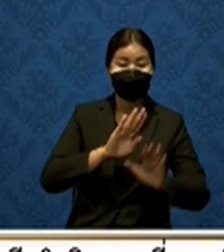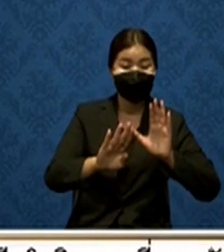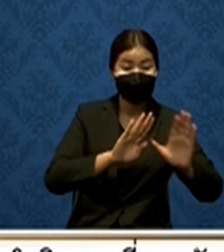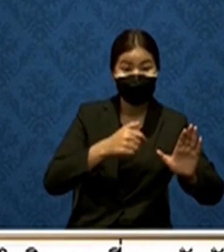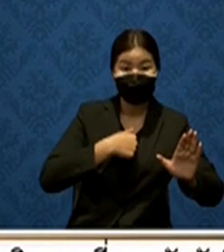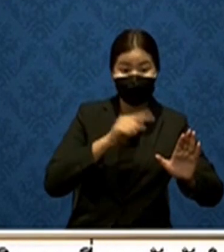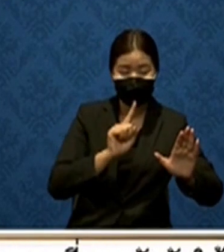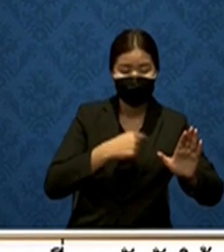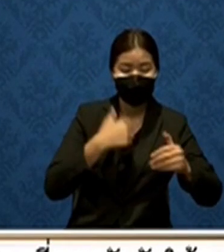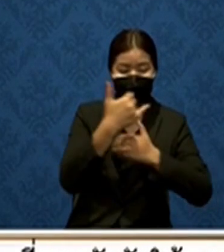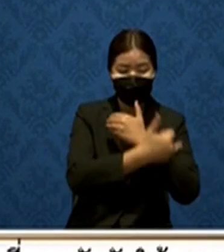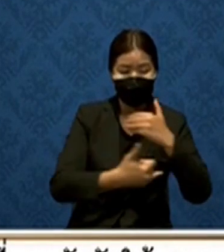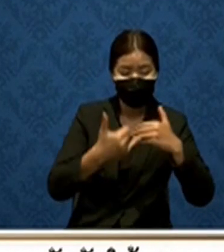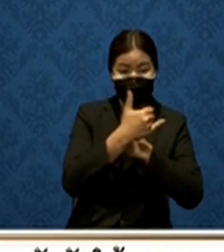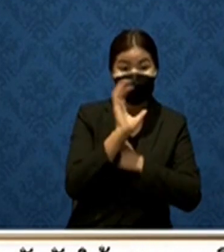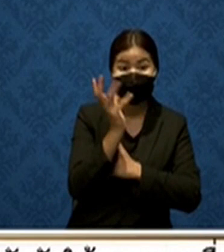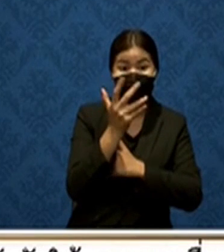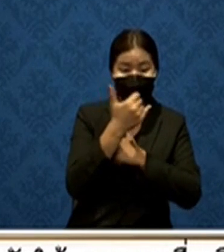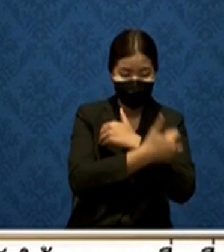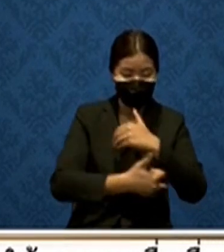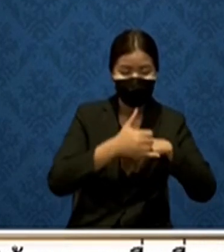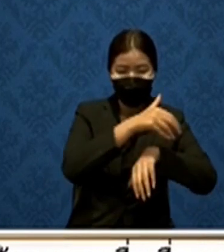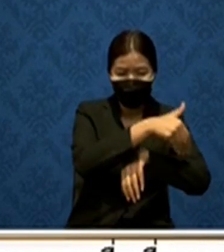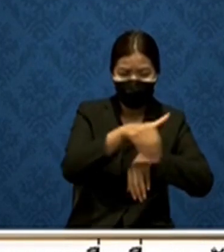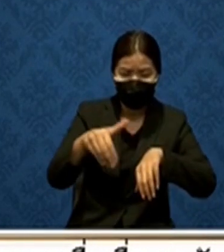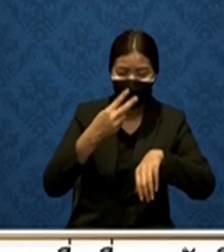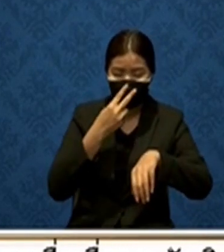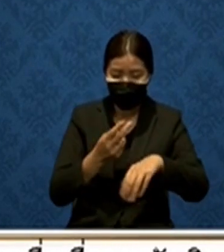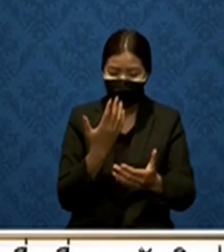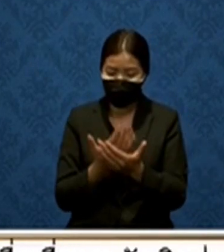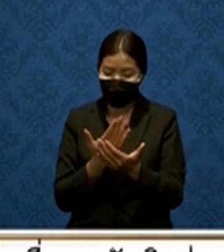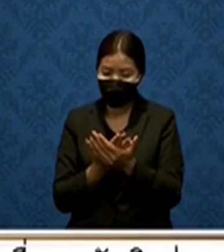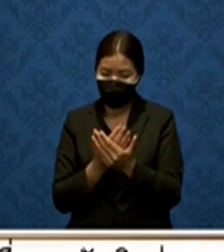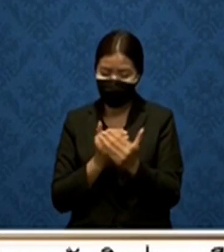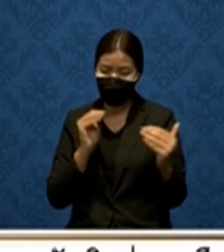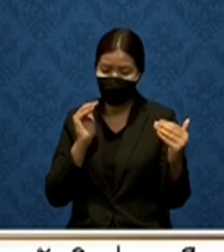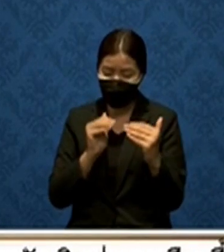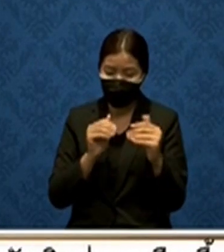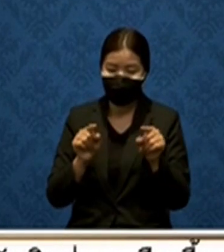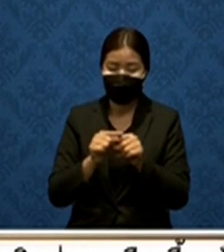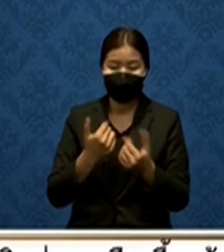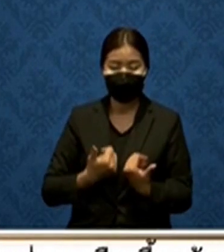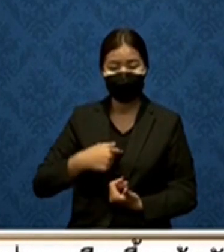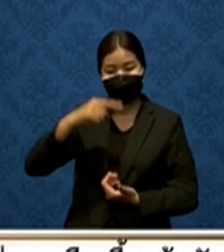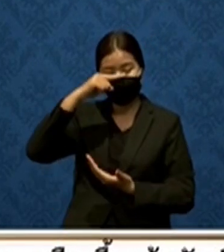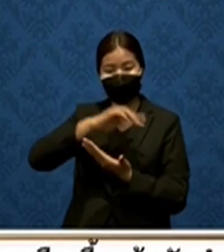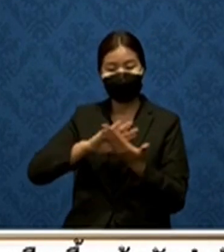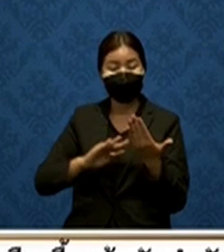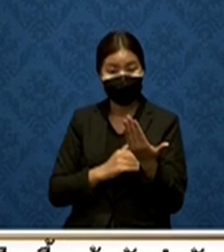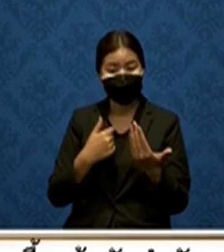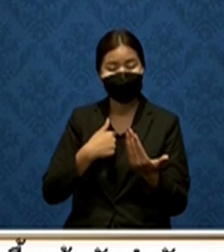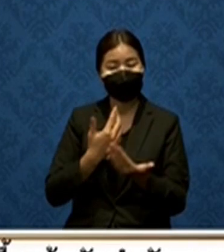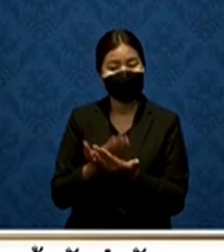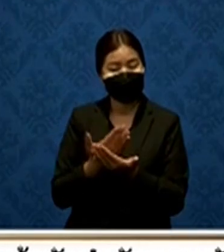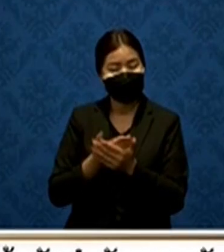กับหายประเทศในโลกเราจะพบวาราคาปุ๋ยบ้านเราก็ยังอยู่ใน